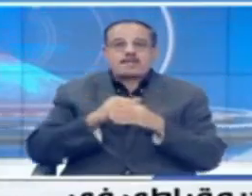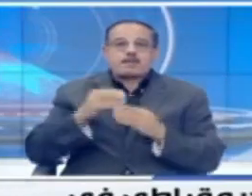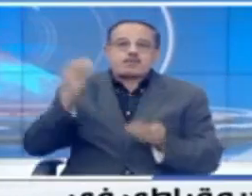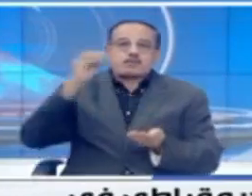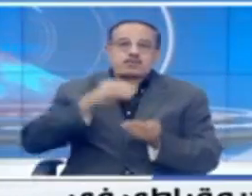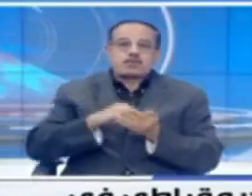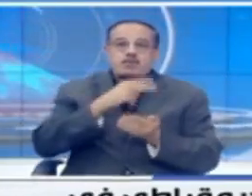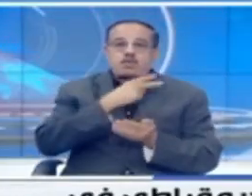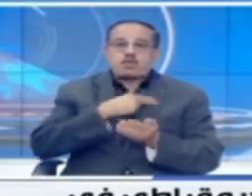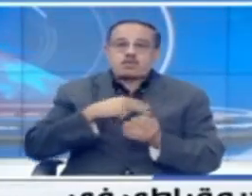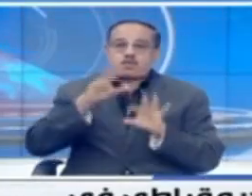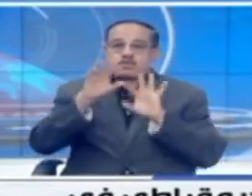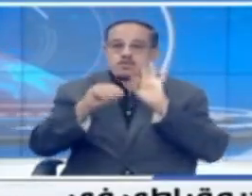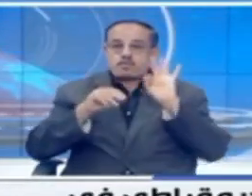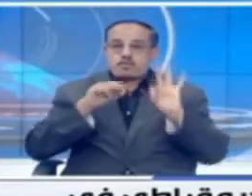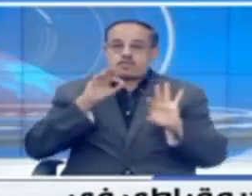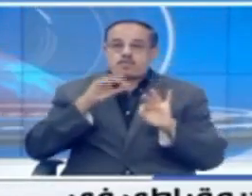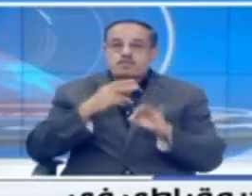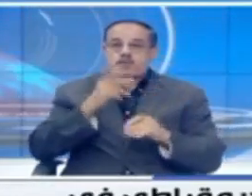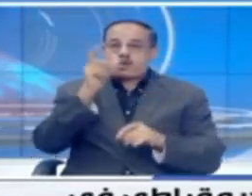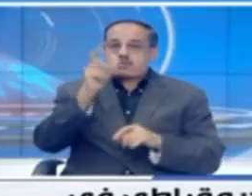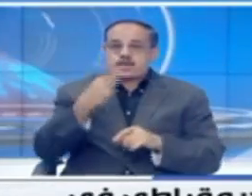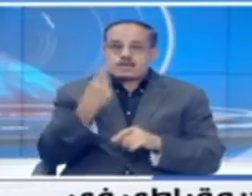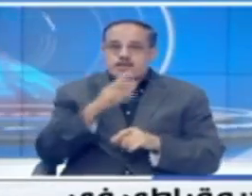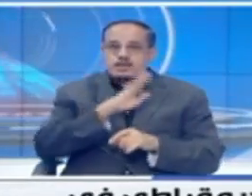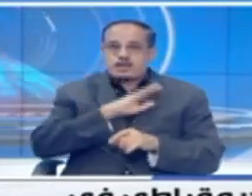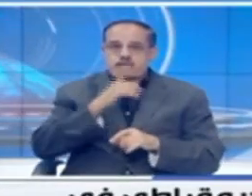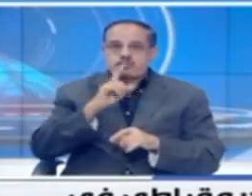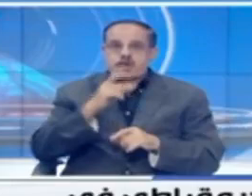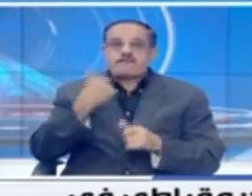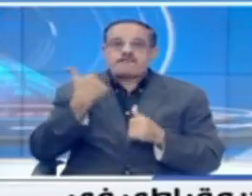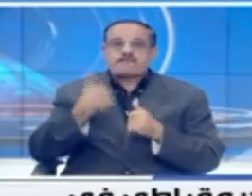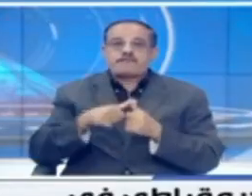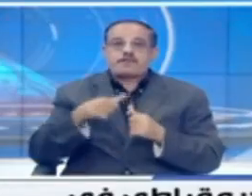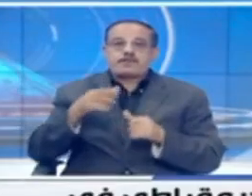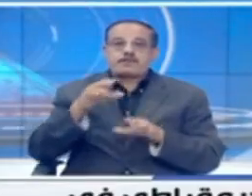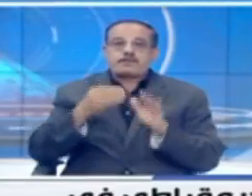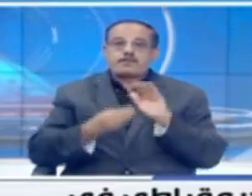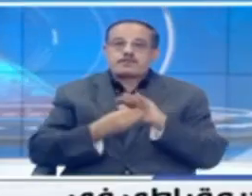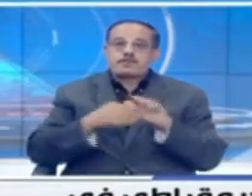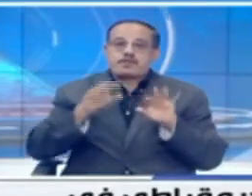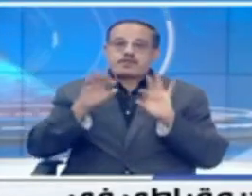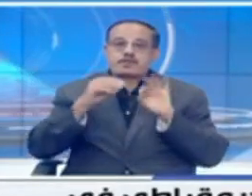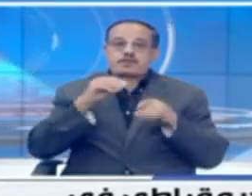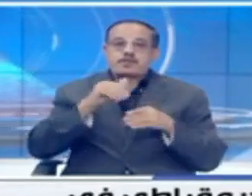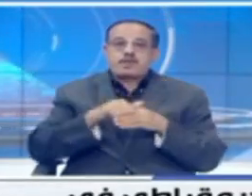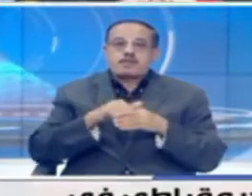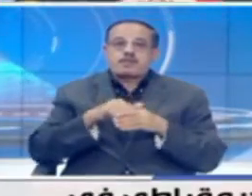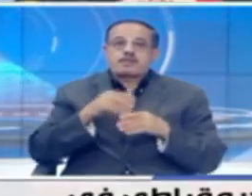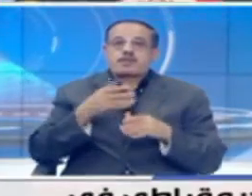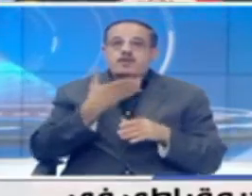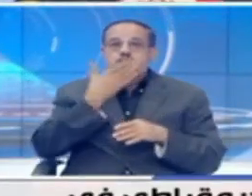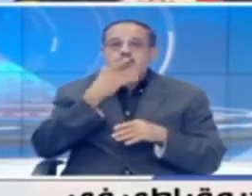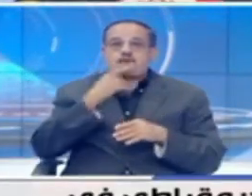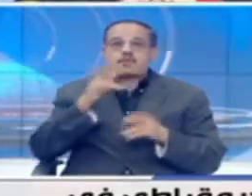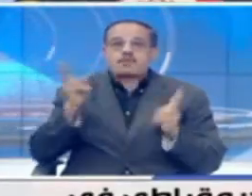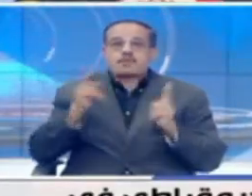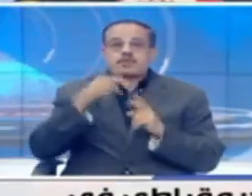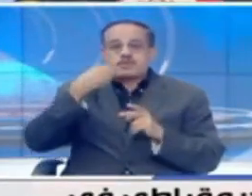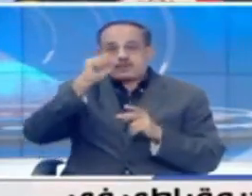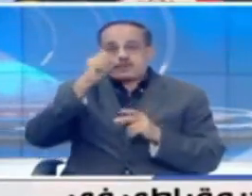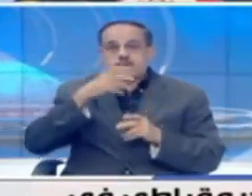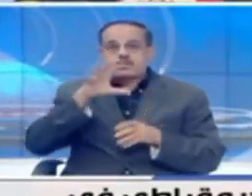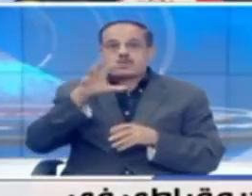التحول الديمقراطي وإجراء الانتخابات وصولا إلى حكومة مدنية منتخبة. جاء ذلك خلال لقاء